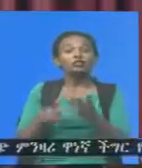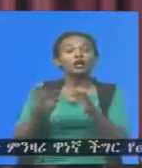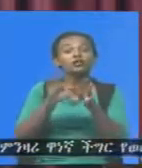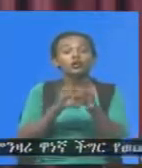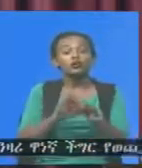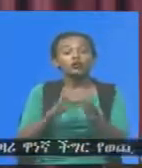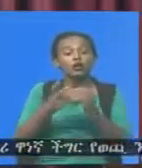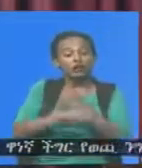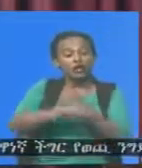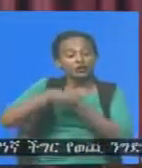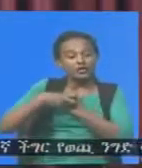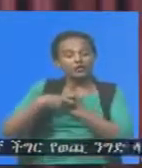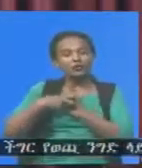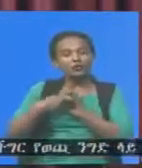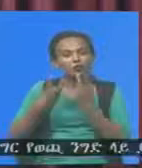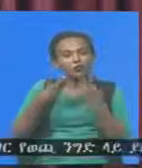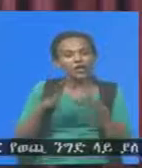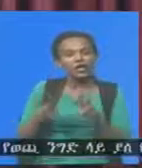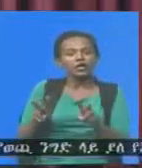ሌብነትን በሚመለከት